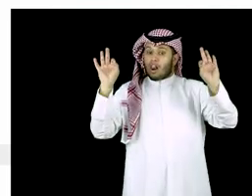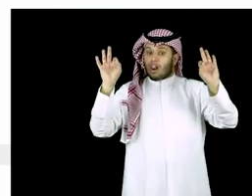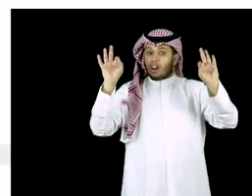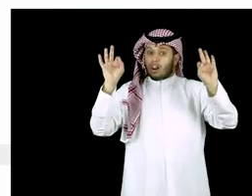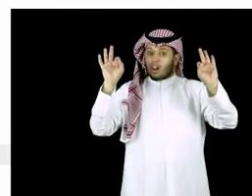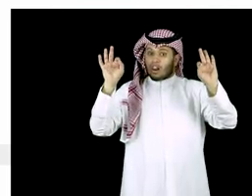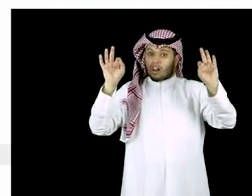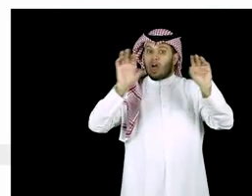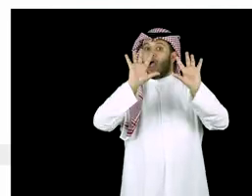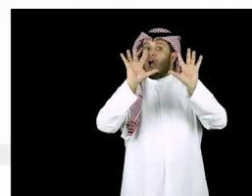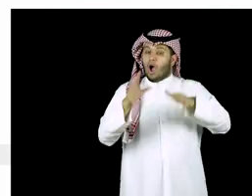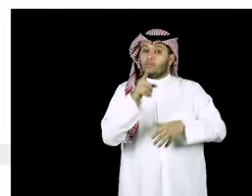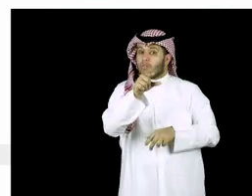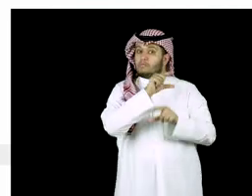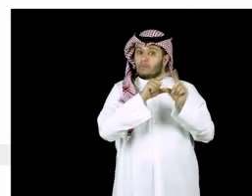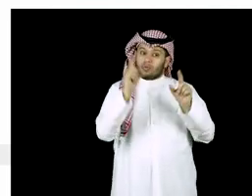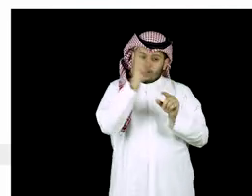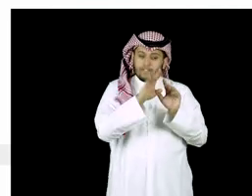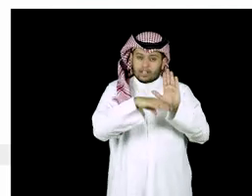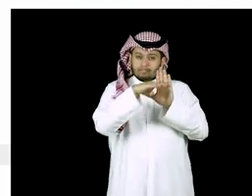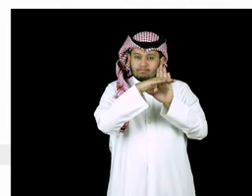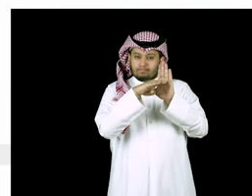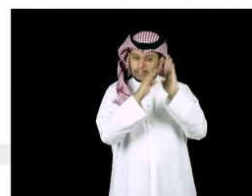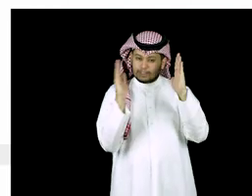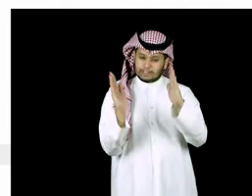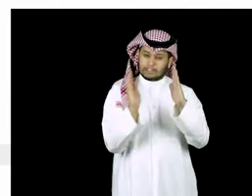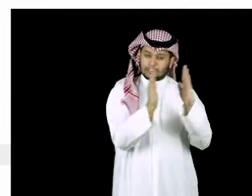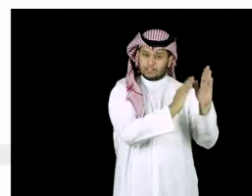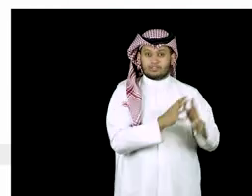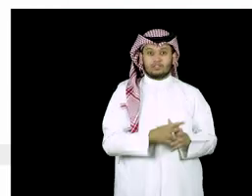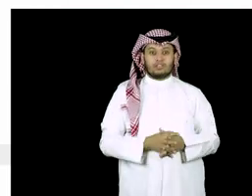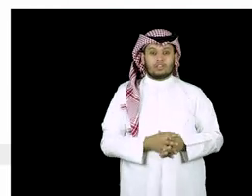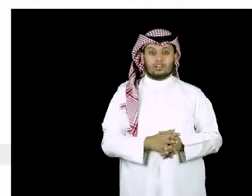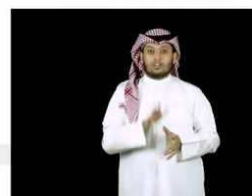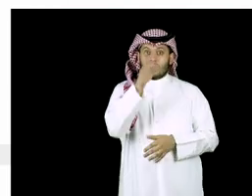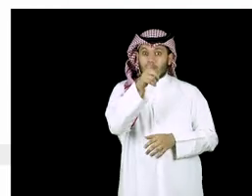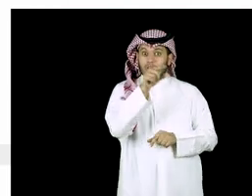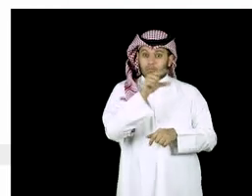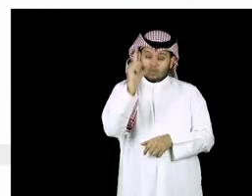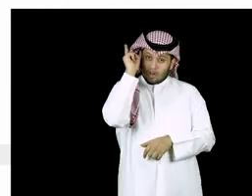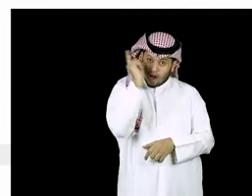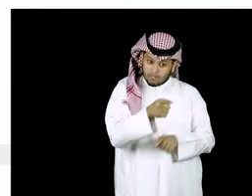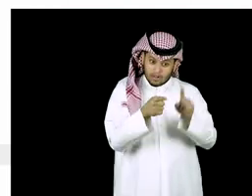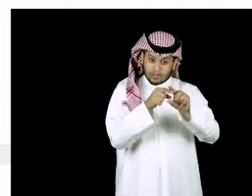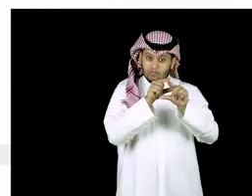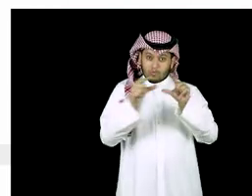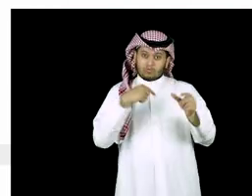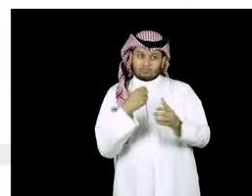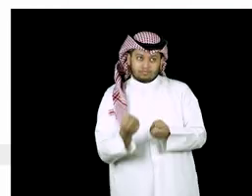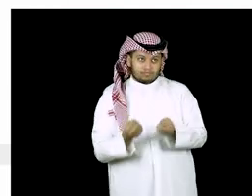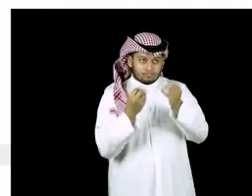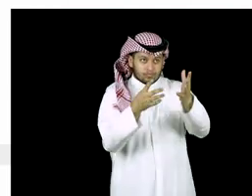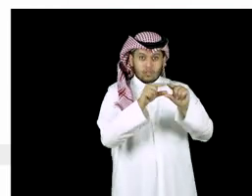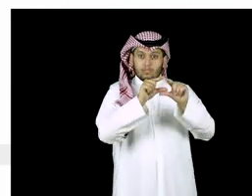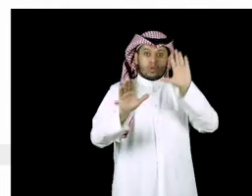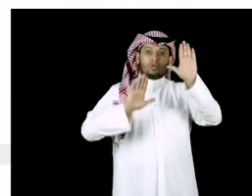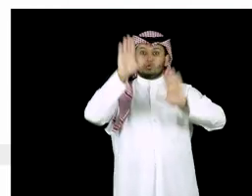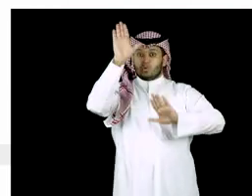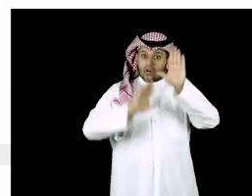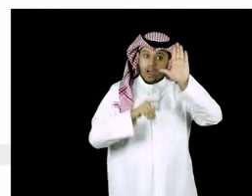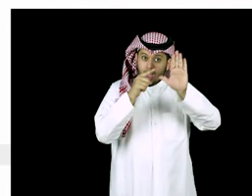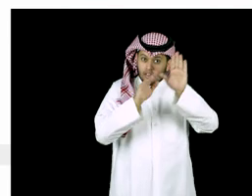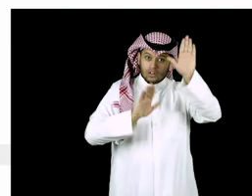لها نطاقا محدد؟ يقصد به الأمور التي تعرض على أهل الشورى لينظروا